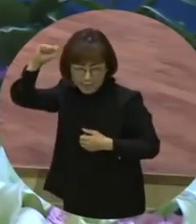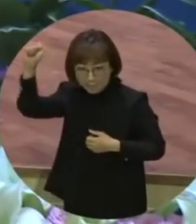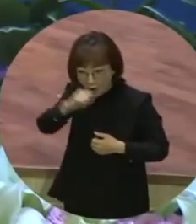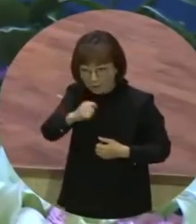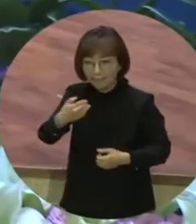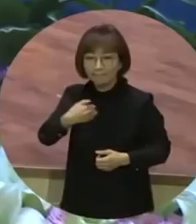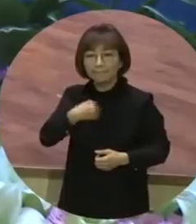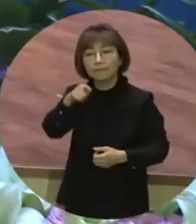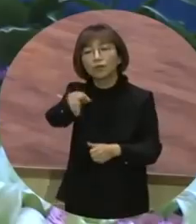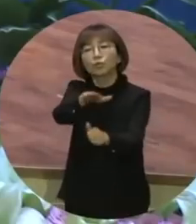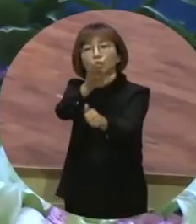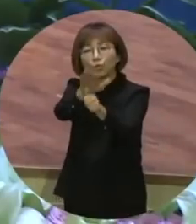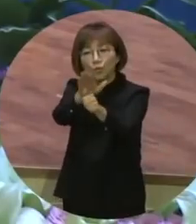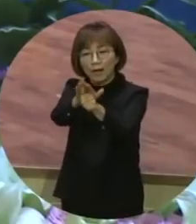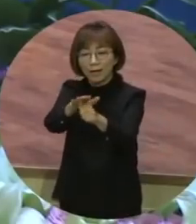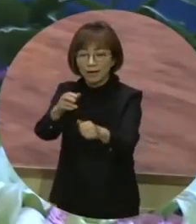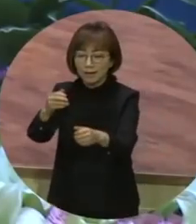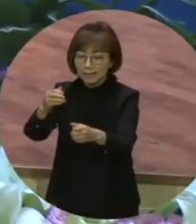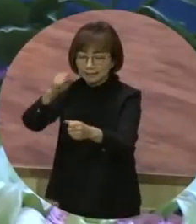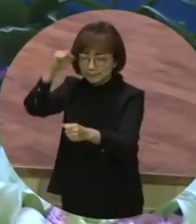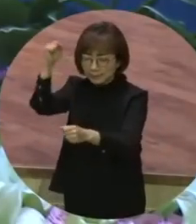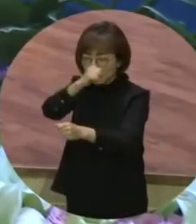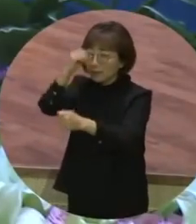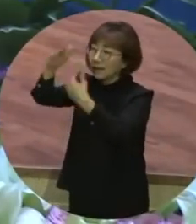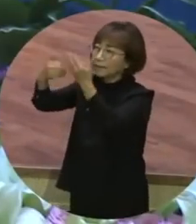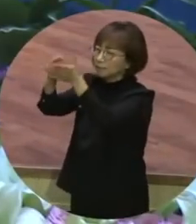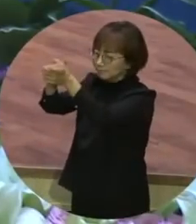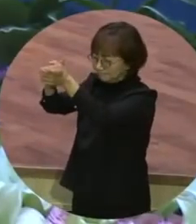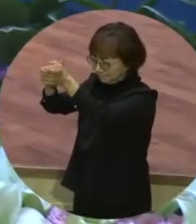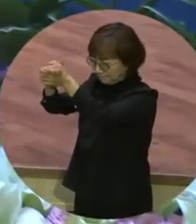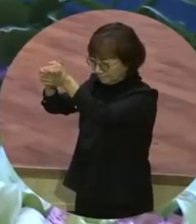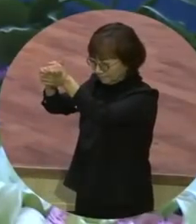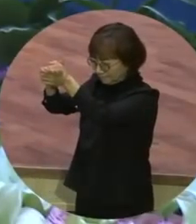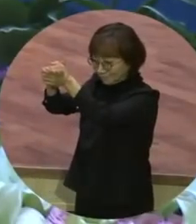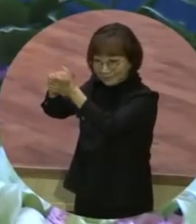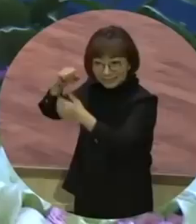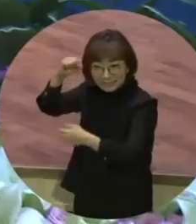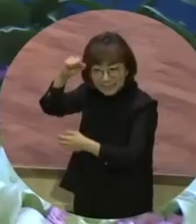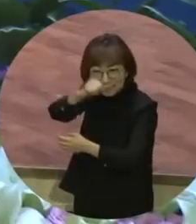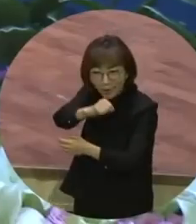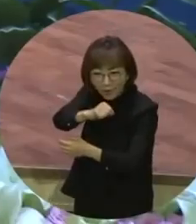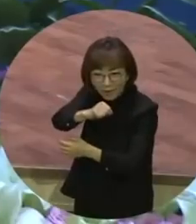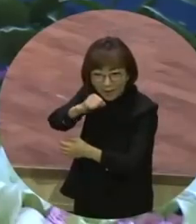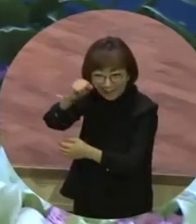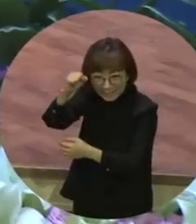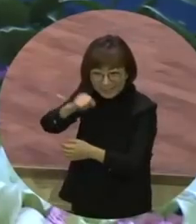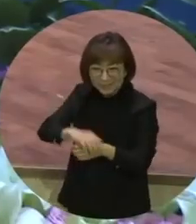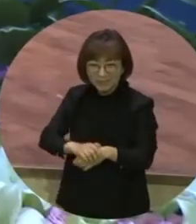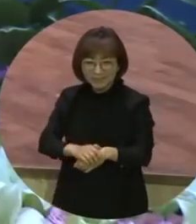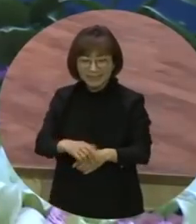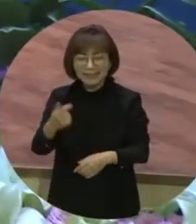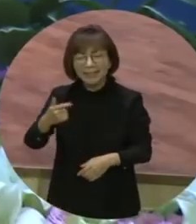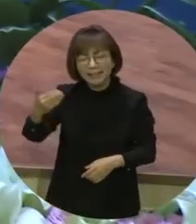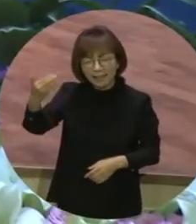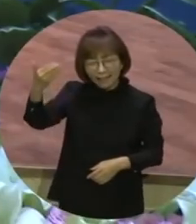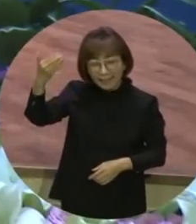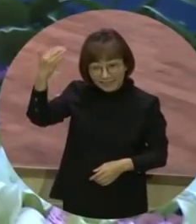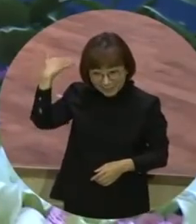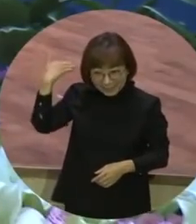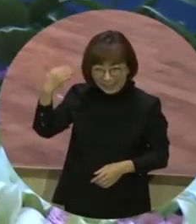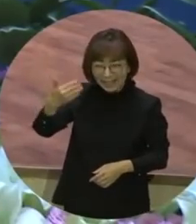새벽에 하나님 앞에 기도했어. 새벽에, 옛날에는요, 우리 교회가 새벽 기도, 100일 새벽